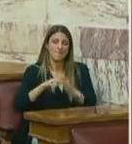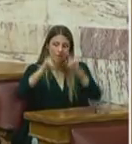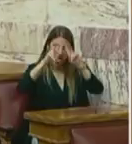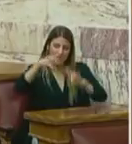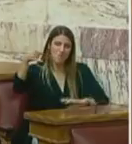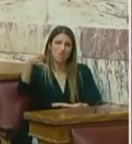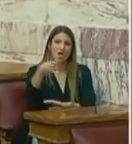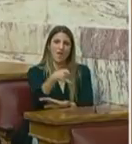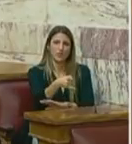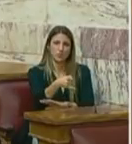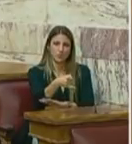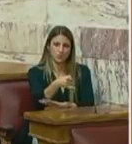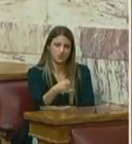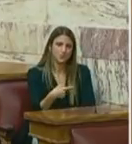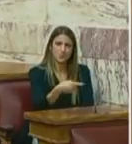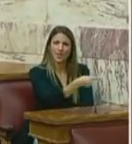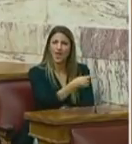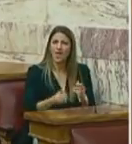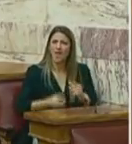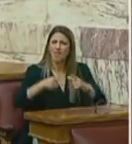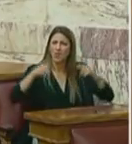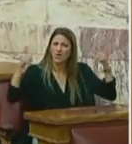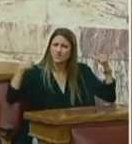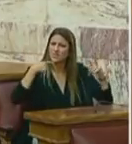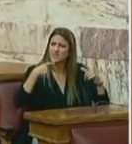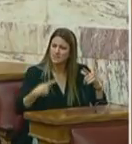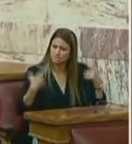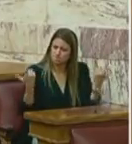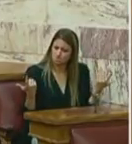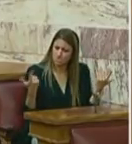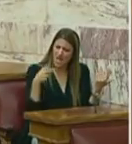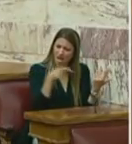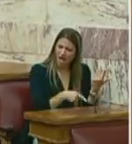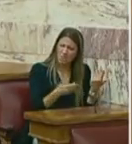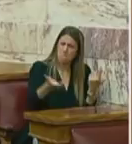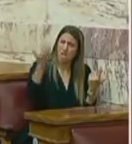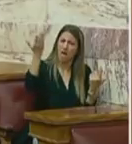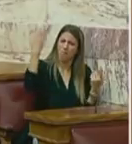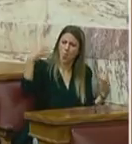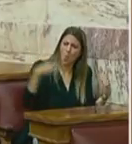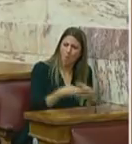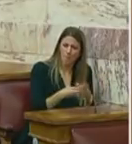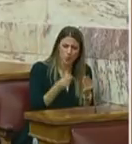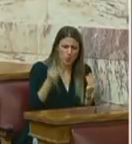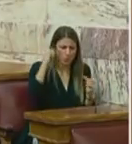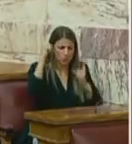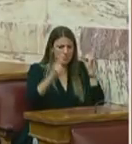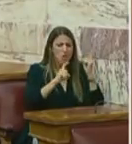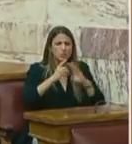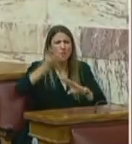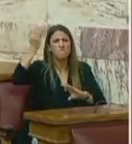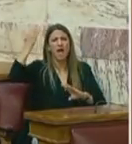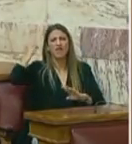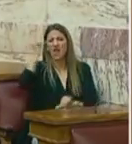Απορούν, και τους είδαμε και σήμερα, οι εκπρόσωποι του παλιού πολιτικού συστήματος. Πώς είναι δυνατόν να